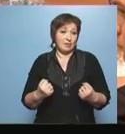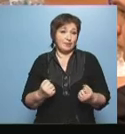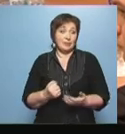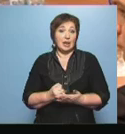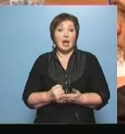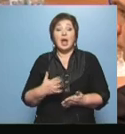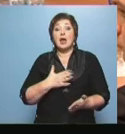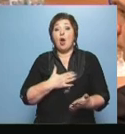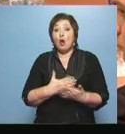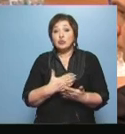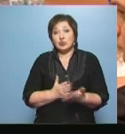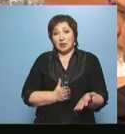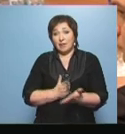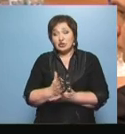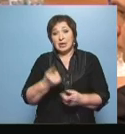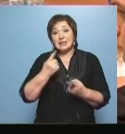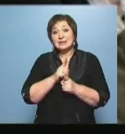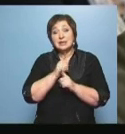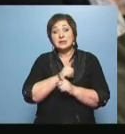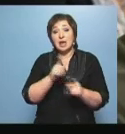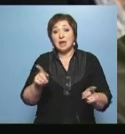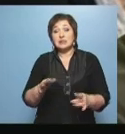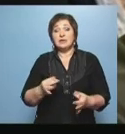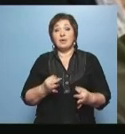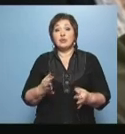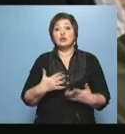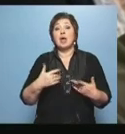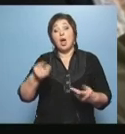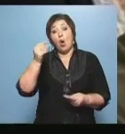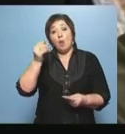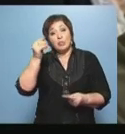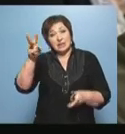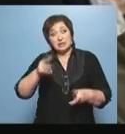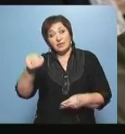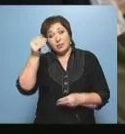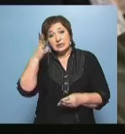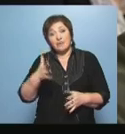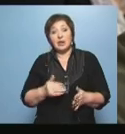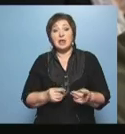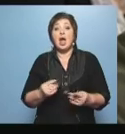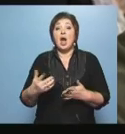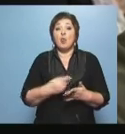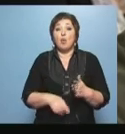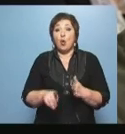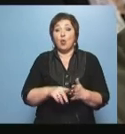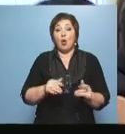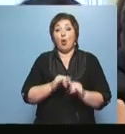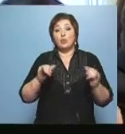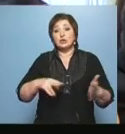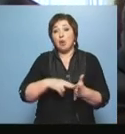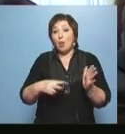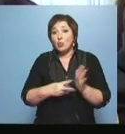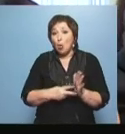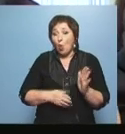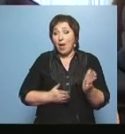Сегодня общественники вышли с инициативой в Российское министерство образования с просьбой проработать механизмы поддержки социально значимых проектов.